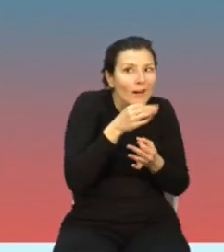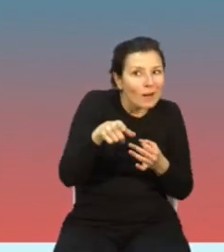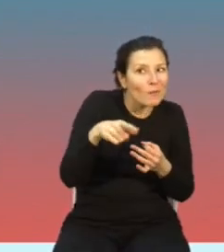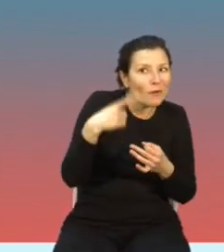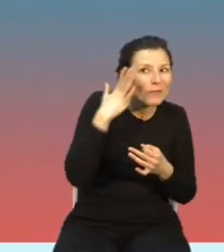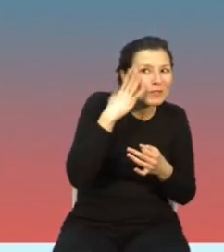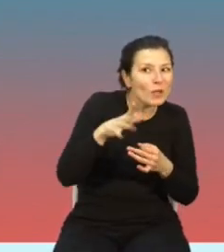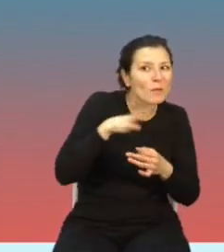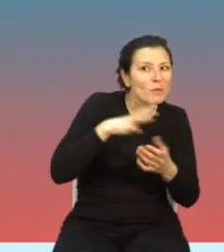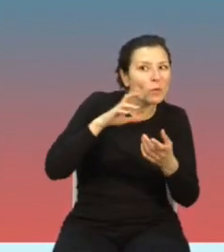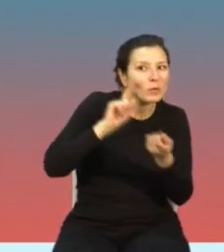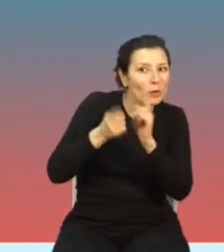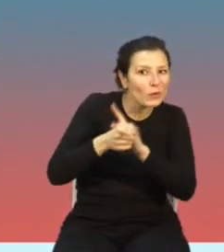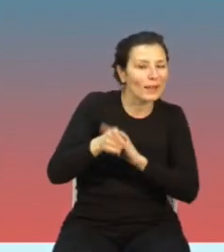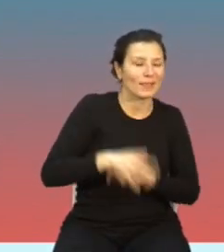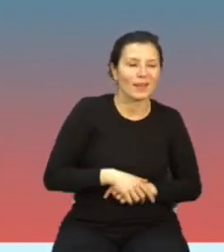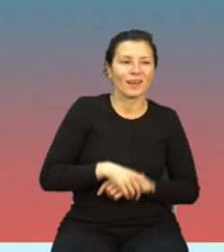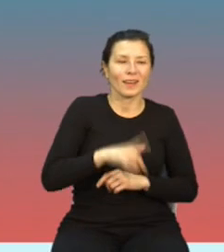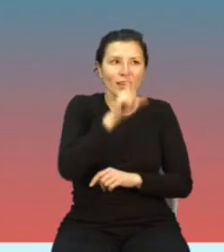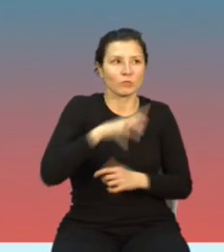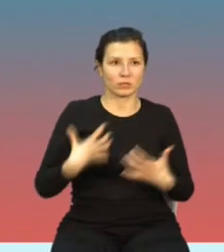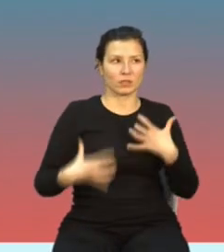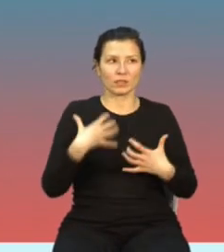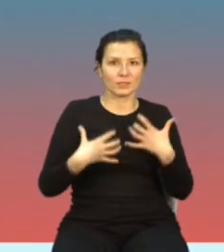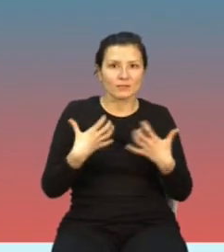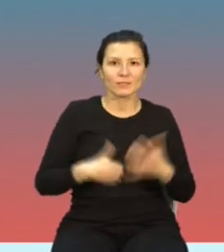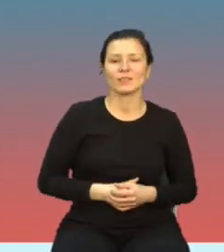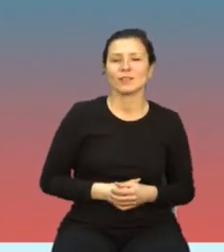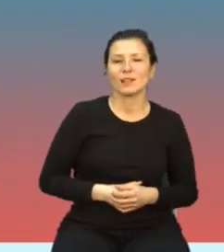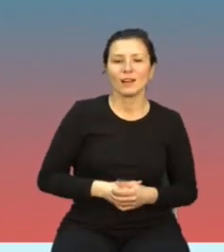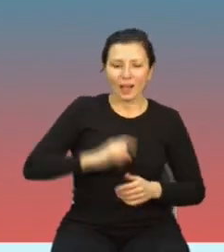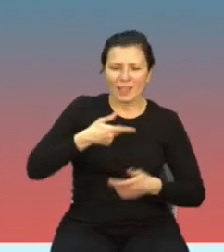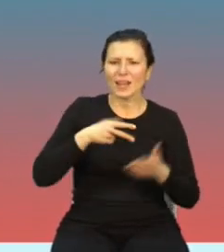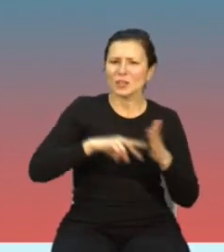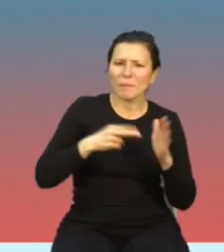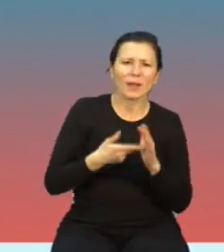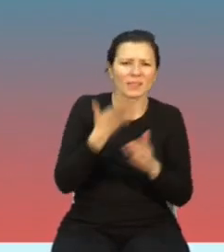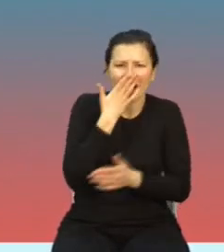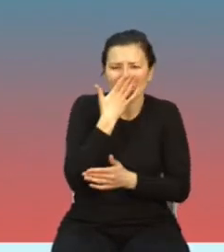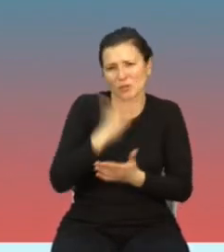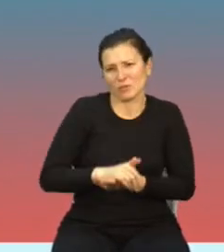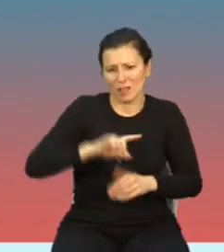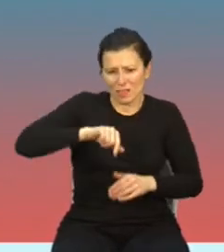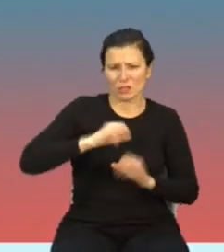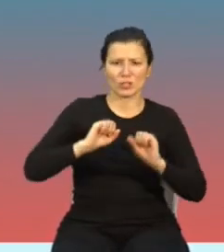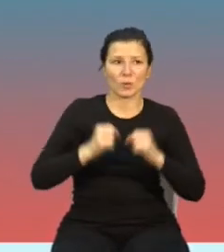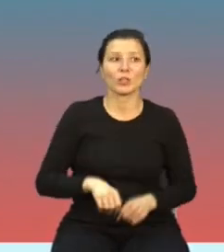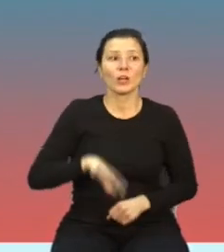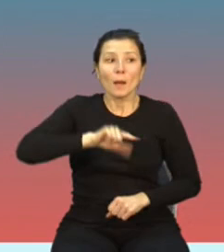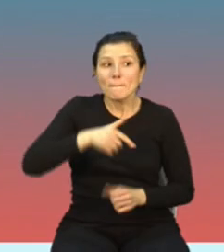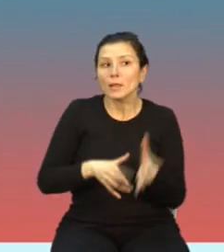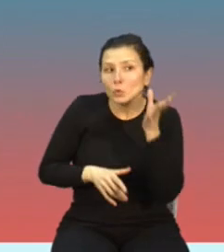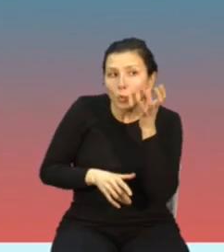często zachowują się raczej agresywnie, są agresywni w swojej postawie, ale nasza strategia zawsze jest taka, że my ich słuchamy